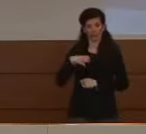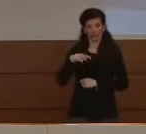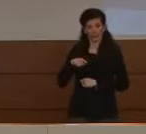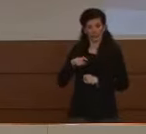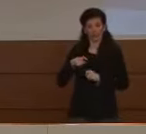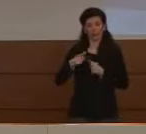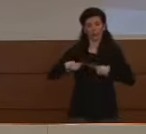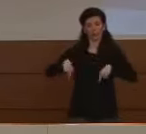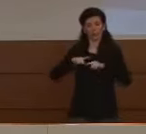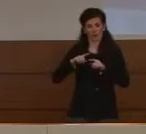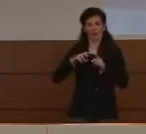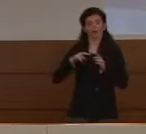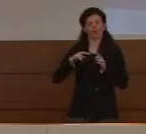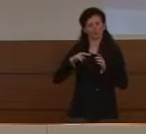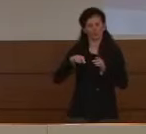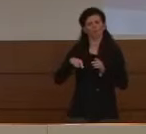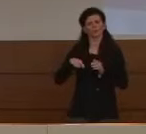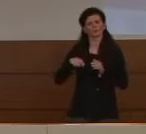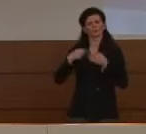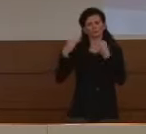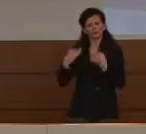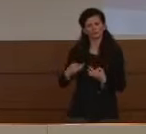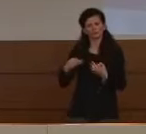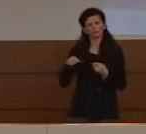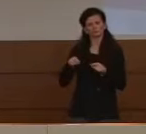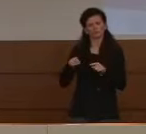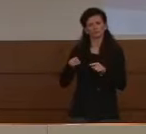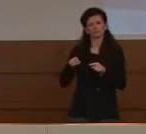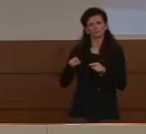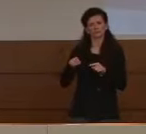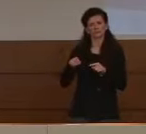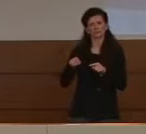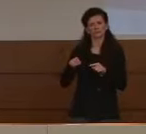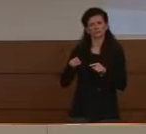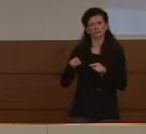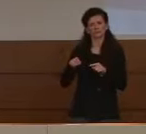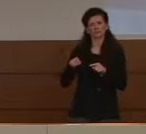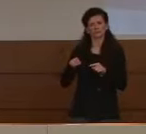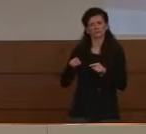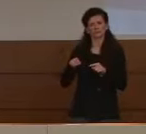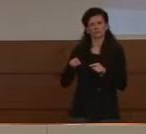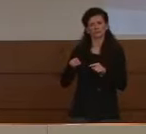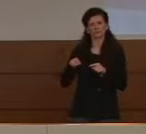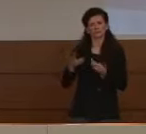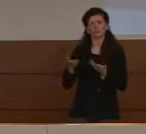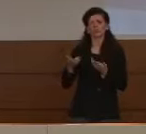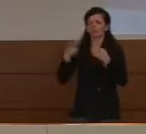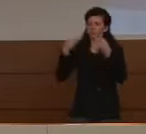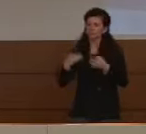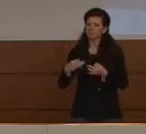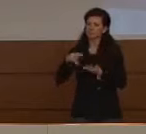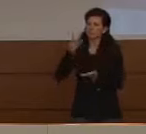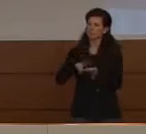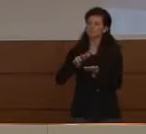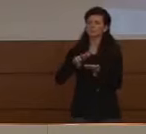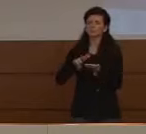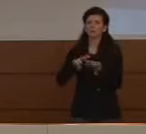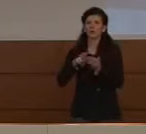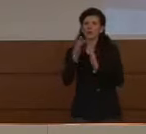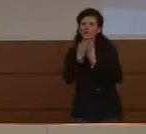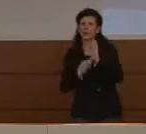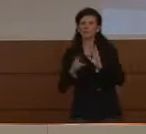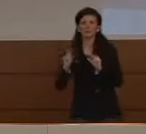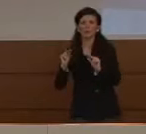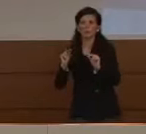scientifico figo non ha liberato nessuna nuova indicazione quindi